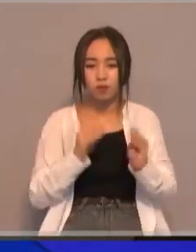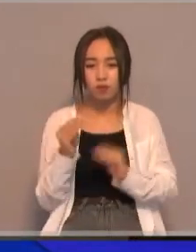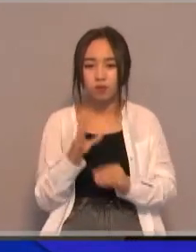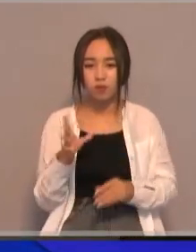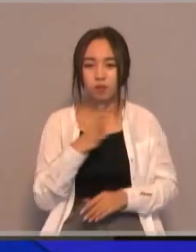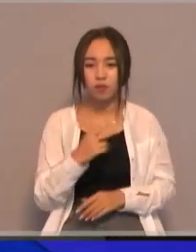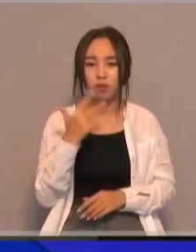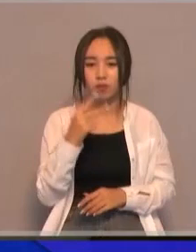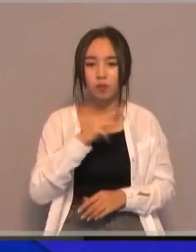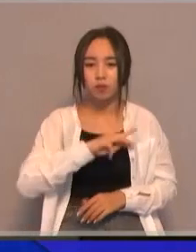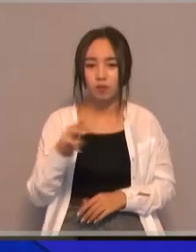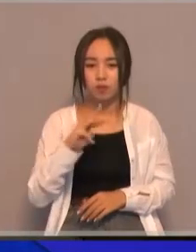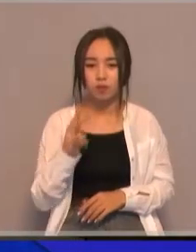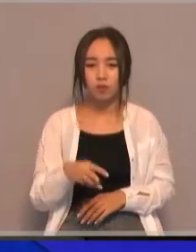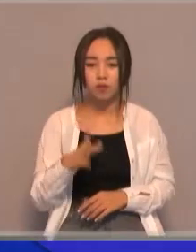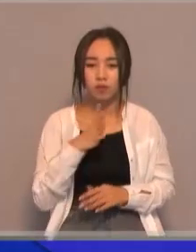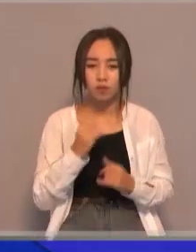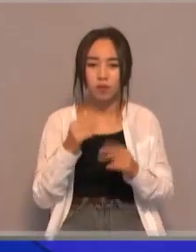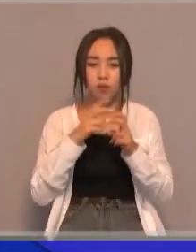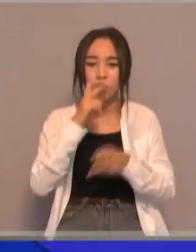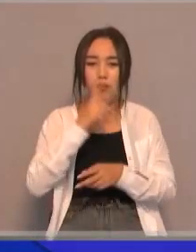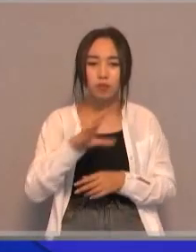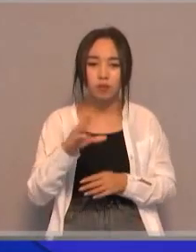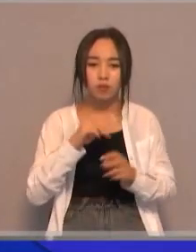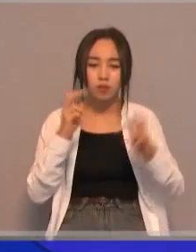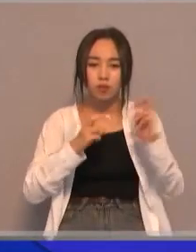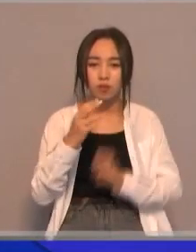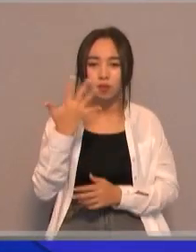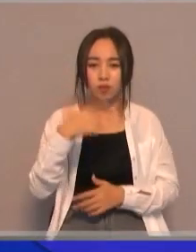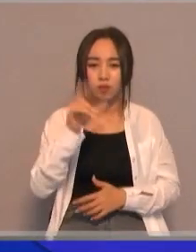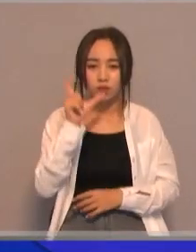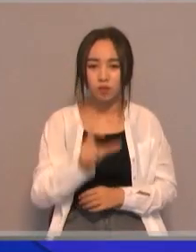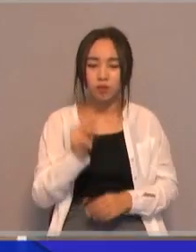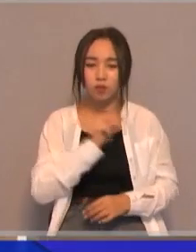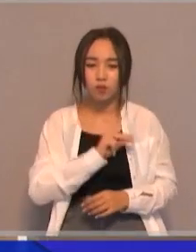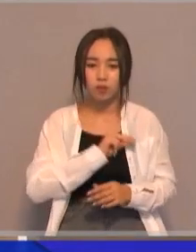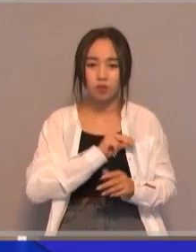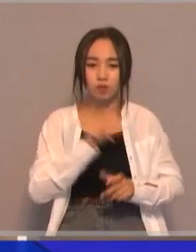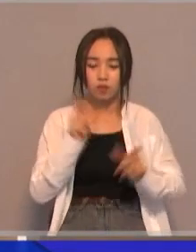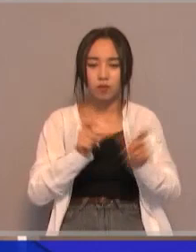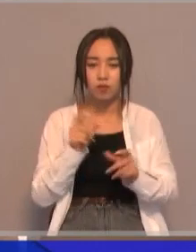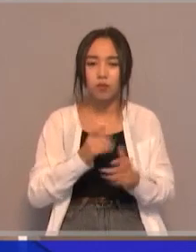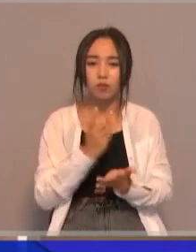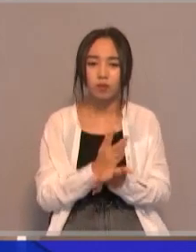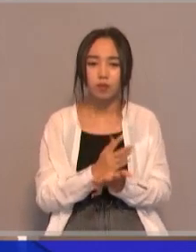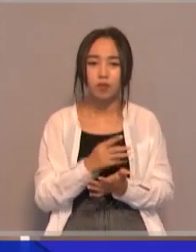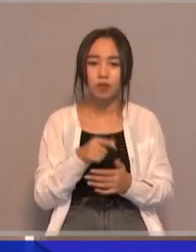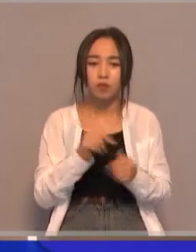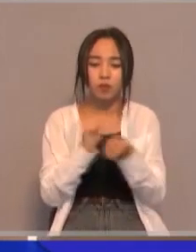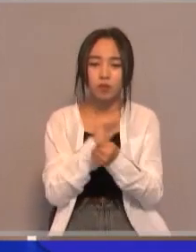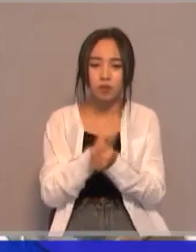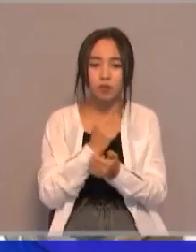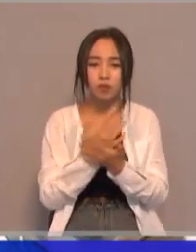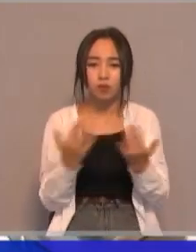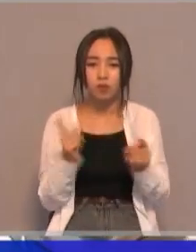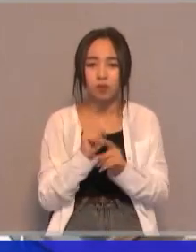миллиард теңгеден астам қаржы жұмсалмақ. Толығымен автоматтандырылған зауытта 50 адам жұмыспен қамтылады. Қазіргі уақытта зауыттың қыш кептіретін құрылғысы мен